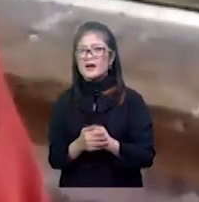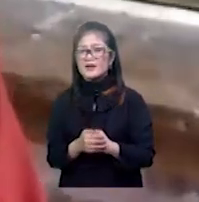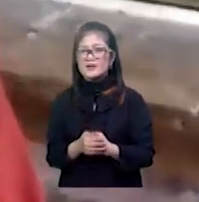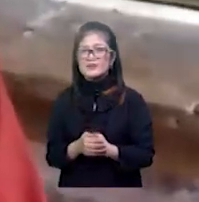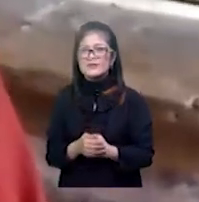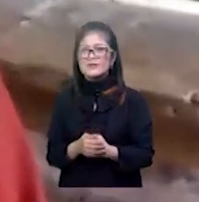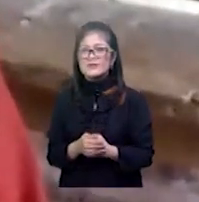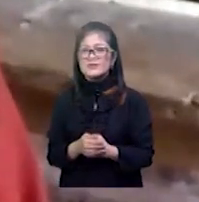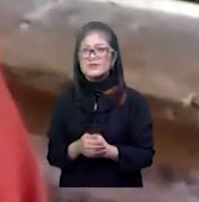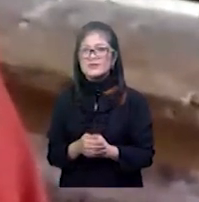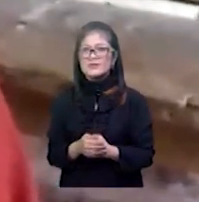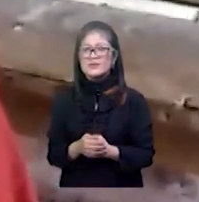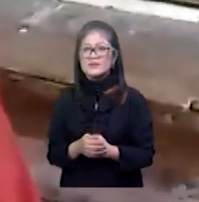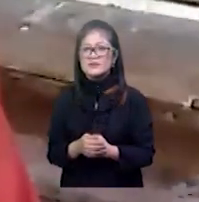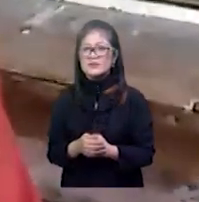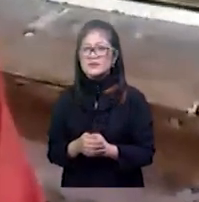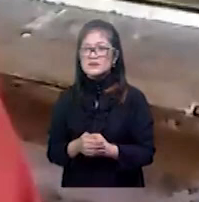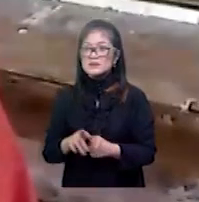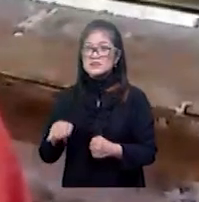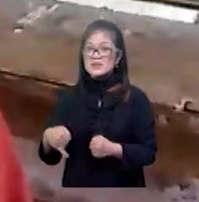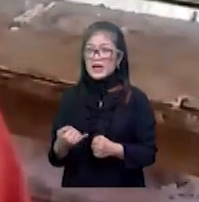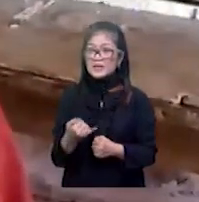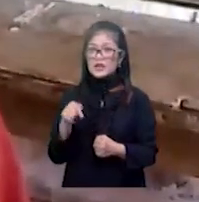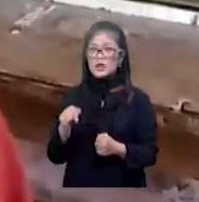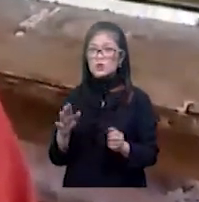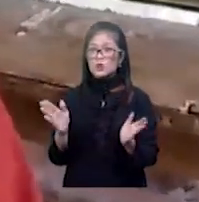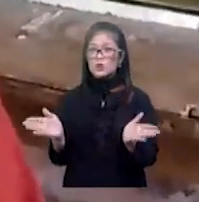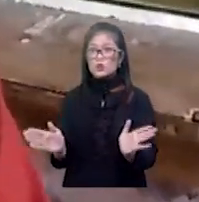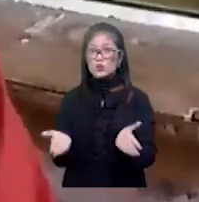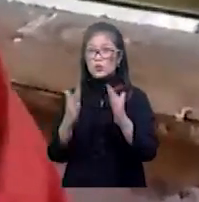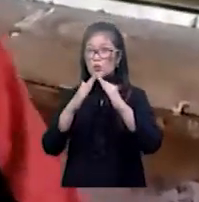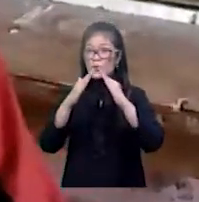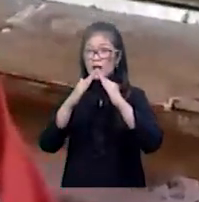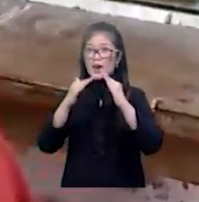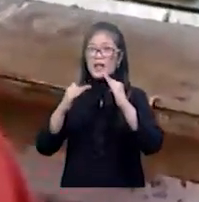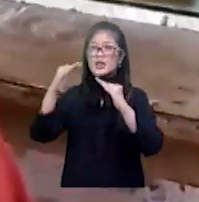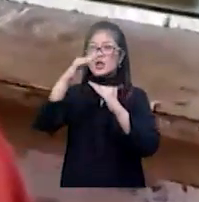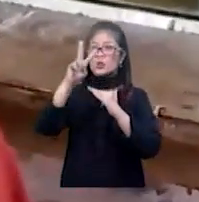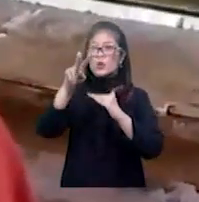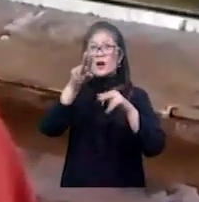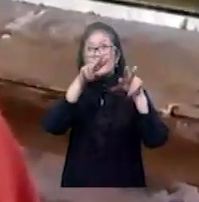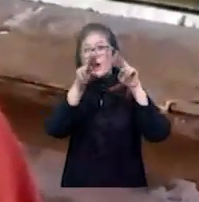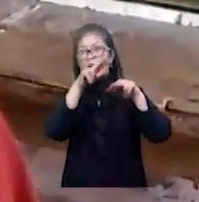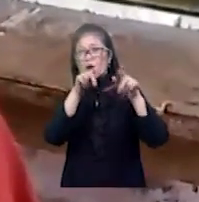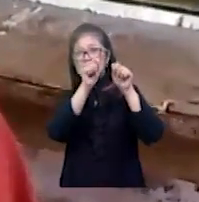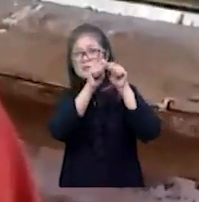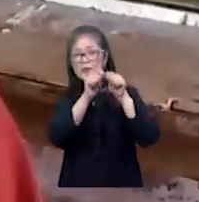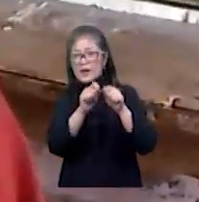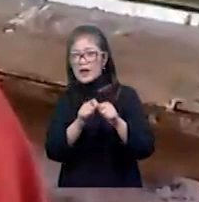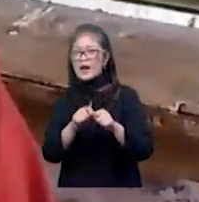Pokoknya saya pas ke atas rumah lagi mantau-mantau tukang gypsum, ngerjakan gypsum di atas rumah,